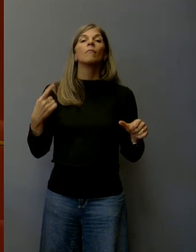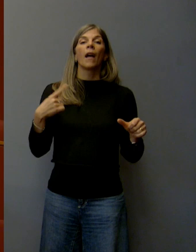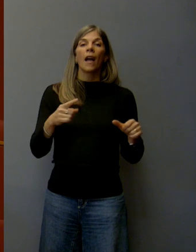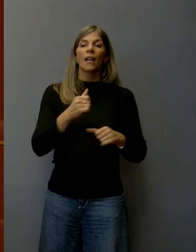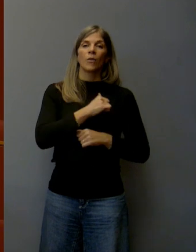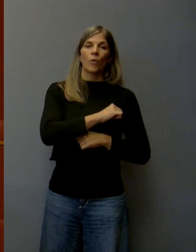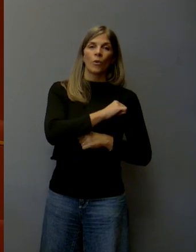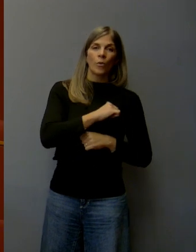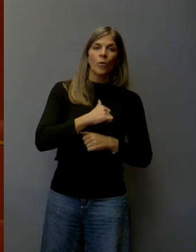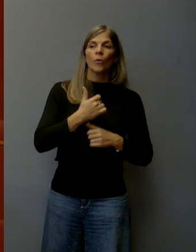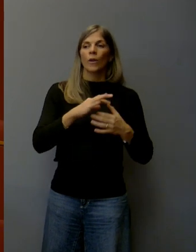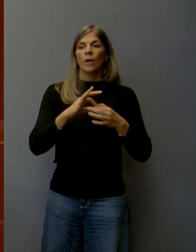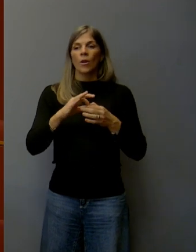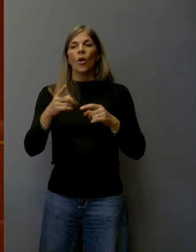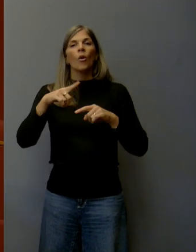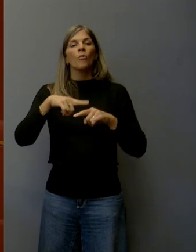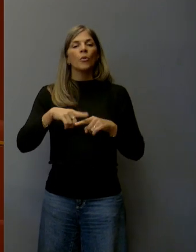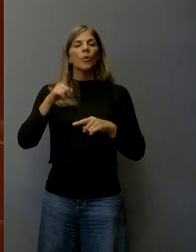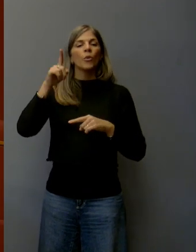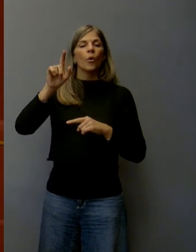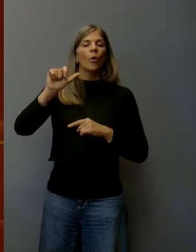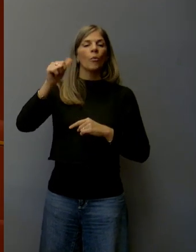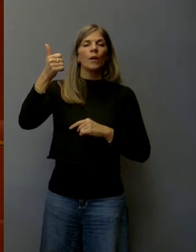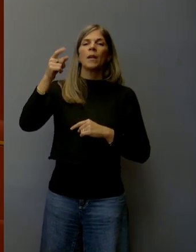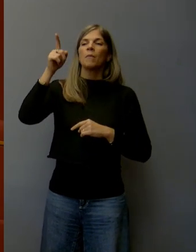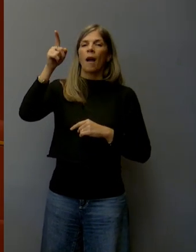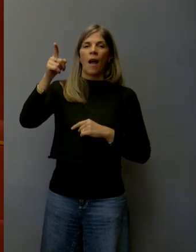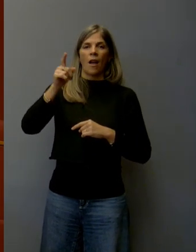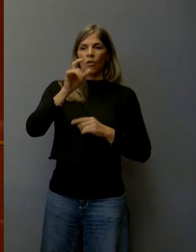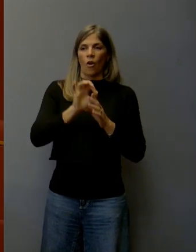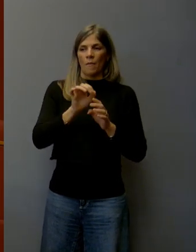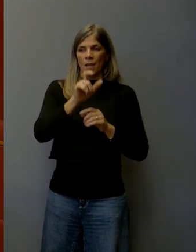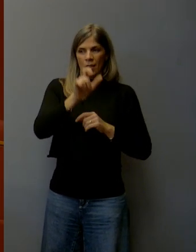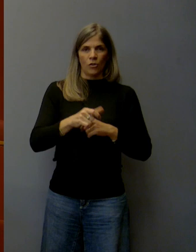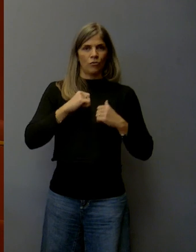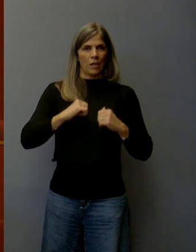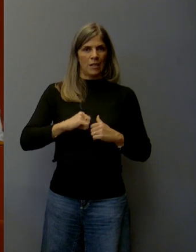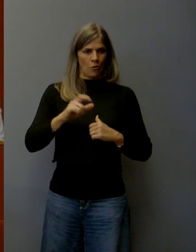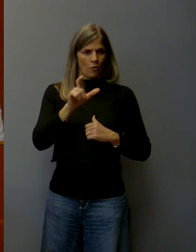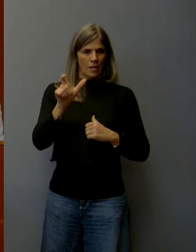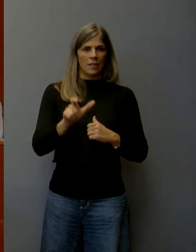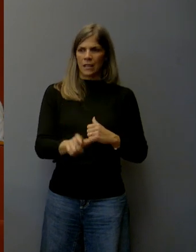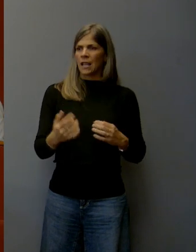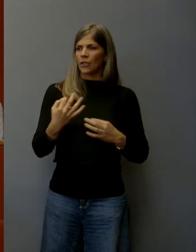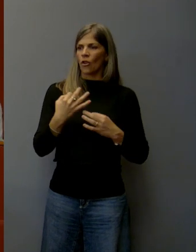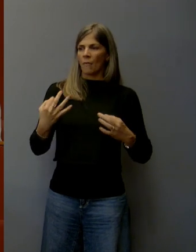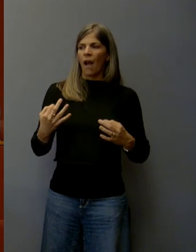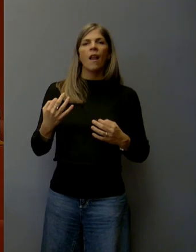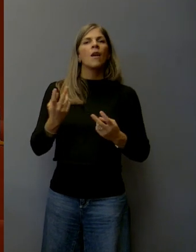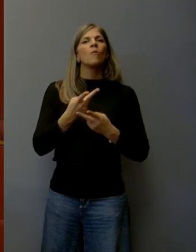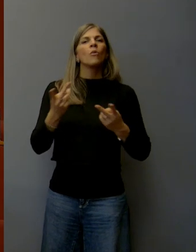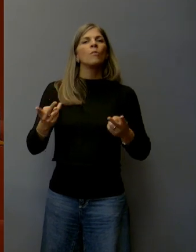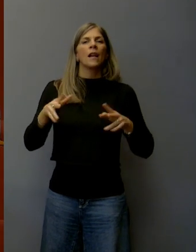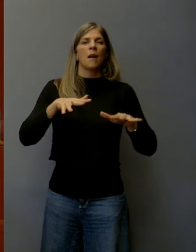per scelta del legislatore italiano Europeo prima italiano poi dovrebbero indirizzare l'azione della pubblica amministrazione